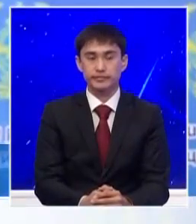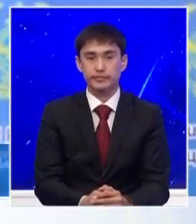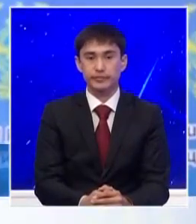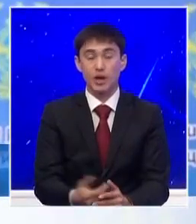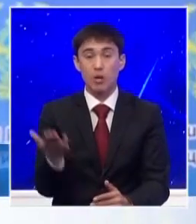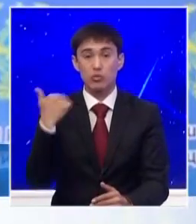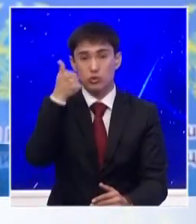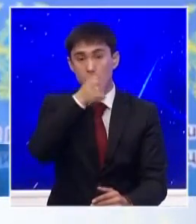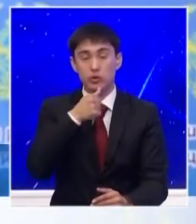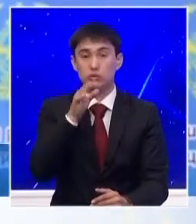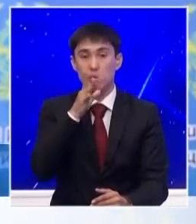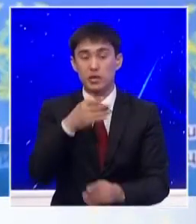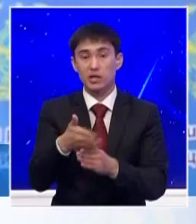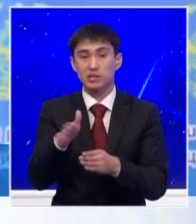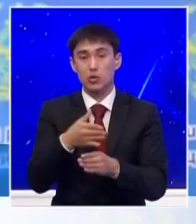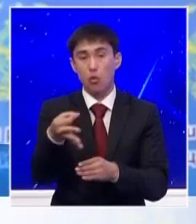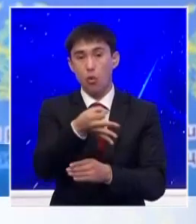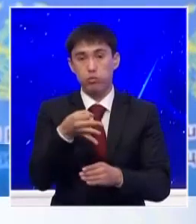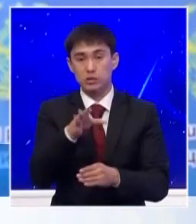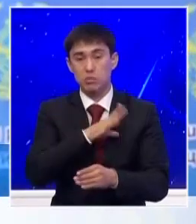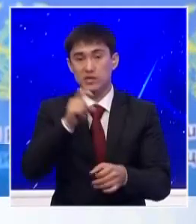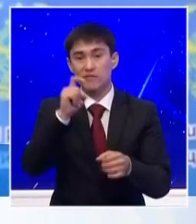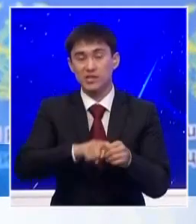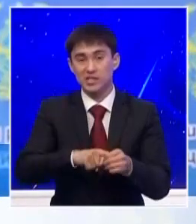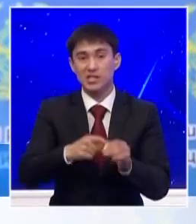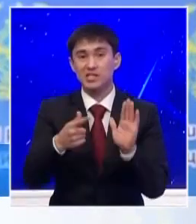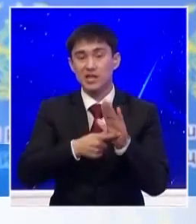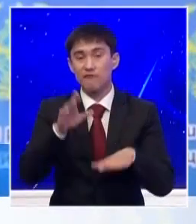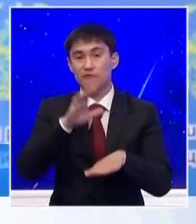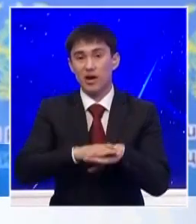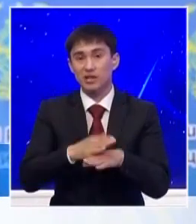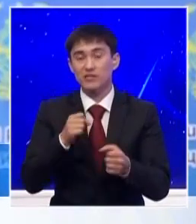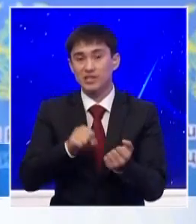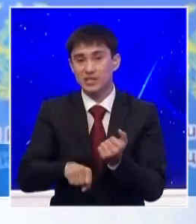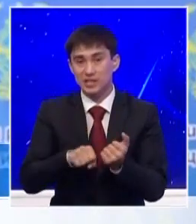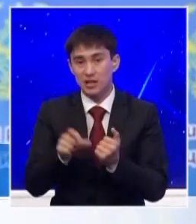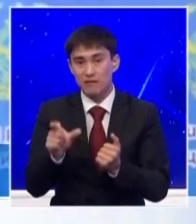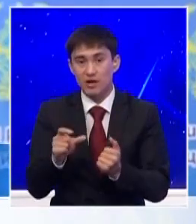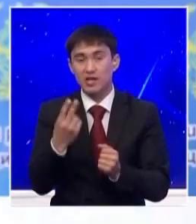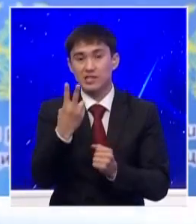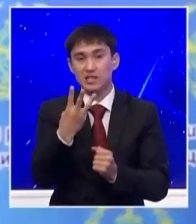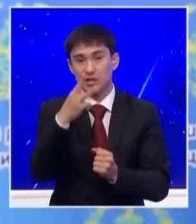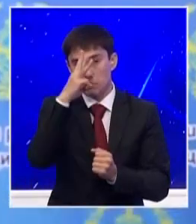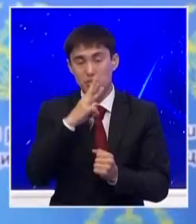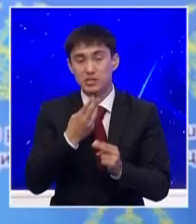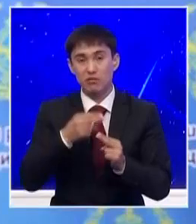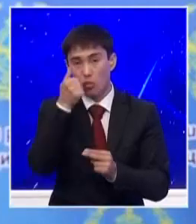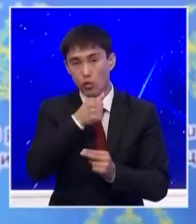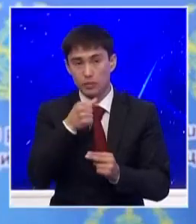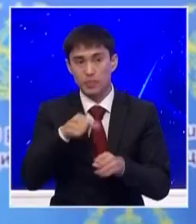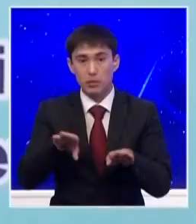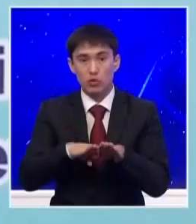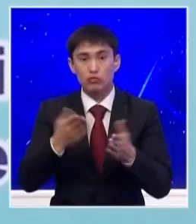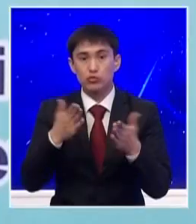В прошлом году с момента разделения области было зафиксировано 7 фактов изнасилования, а за 3 месяца текущего года